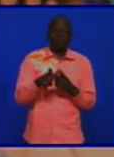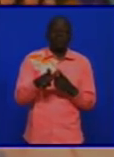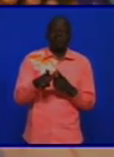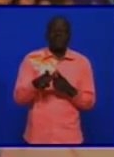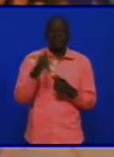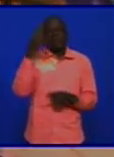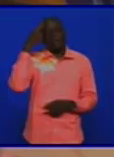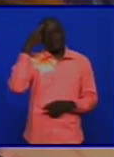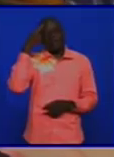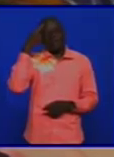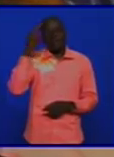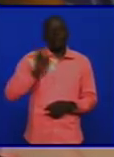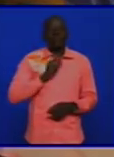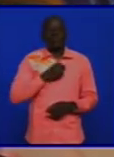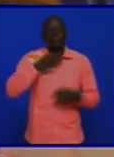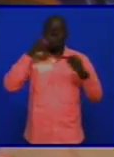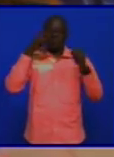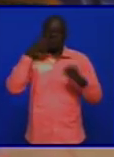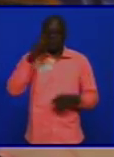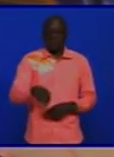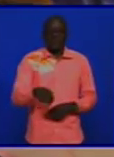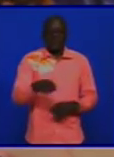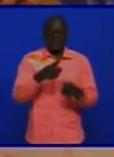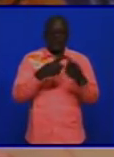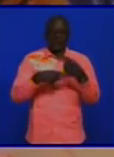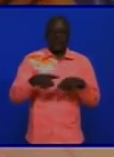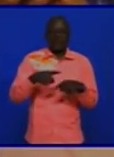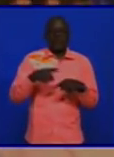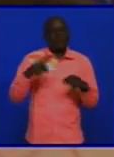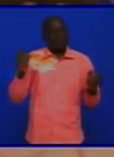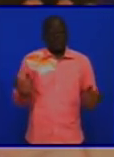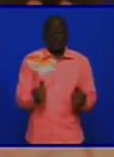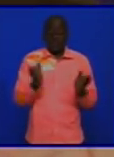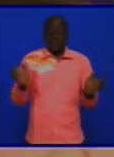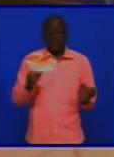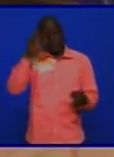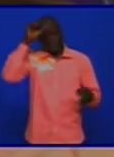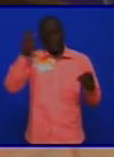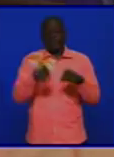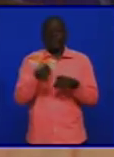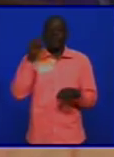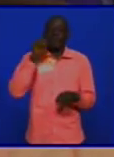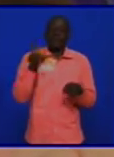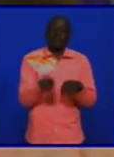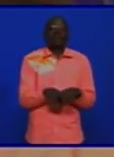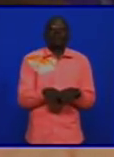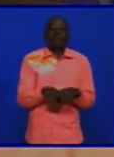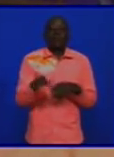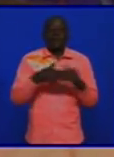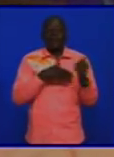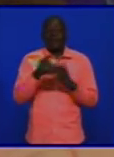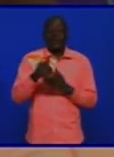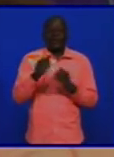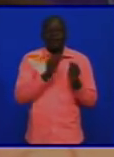plus que nous devons venir galvaniser nos frères et sœurs. Afin que,